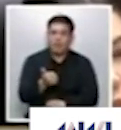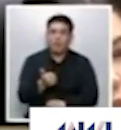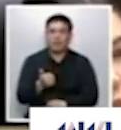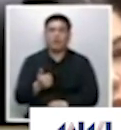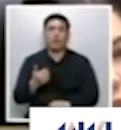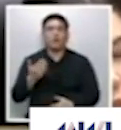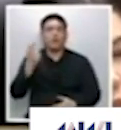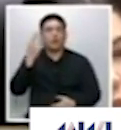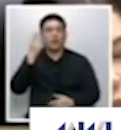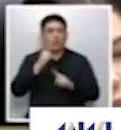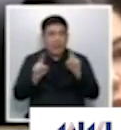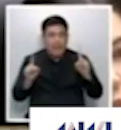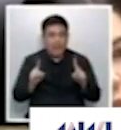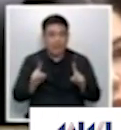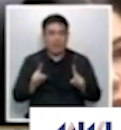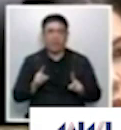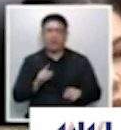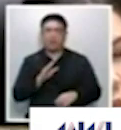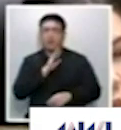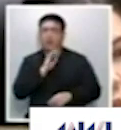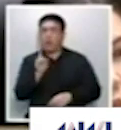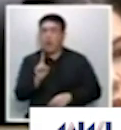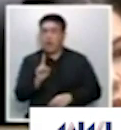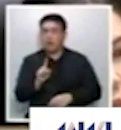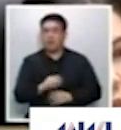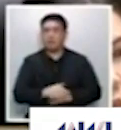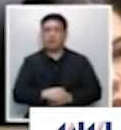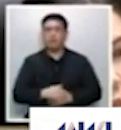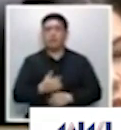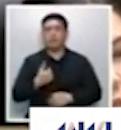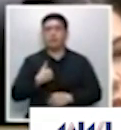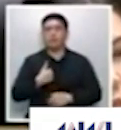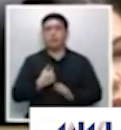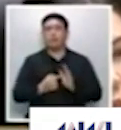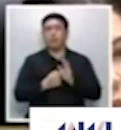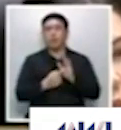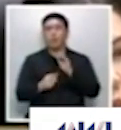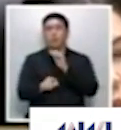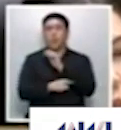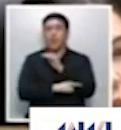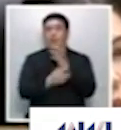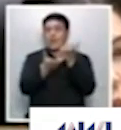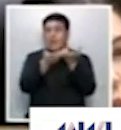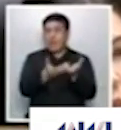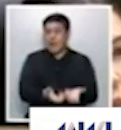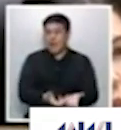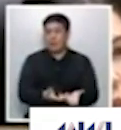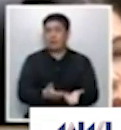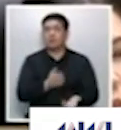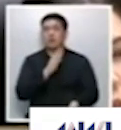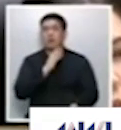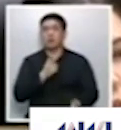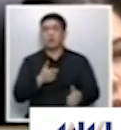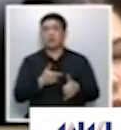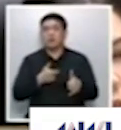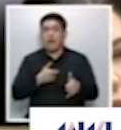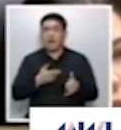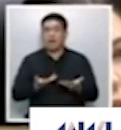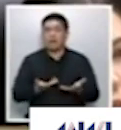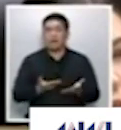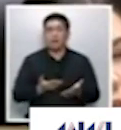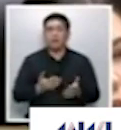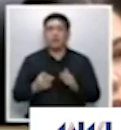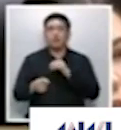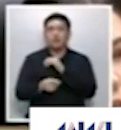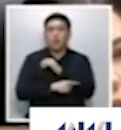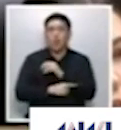ามครับข้อเสียก็มีในเมื่อโทษหนักการข่มขืนกระทำชำเราโทษหนักอาจ